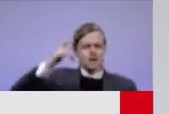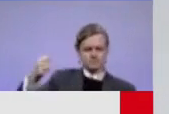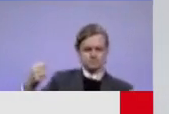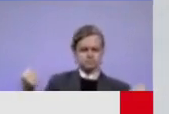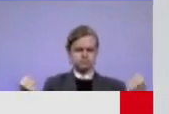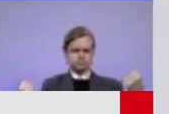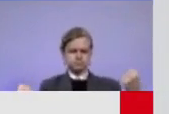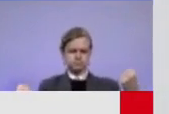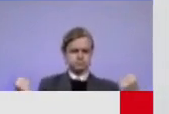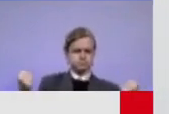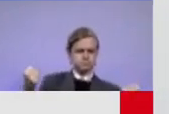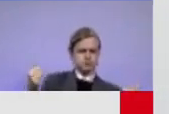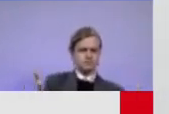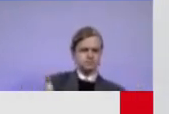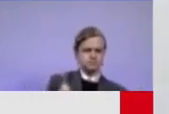A